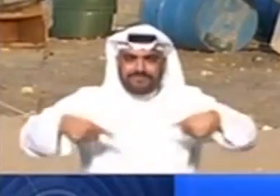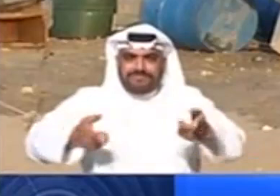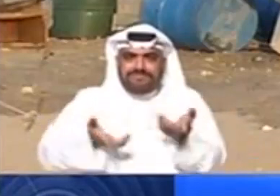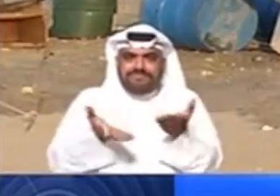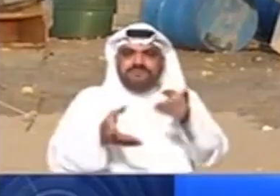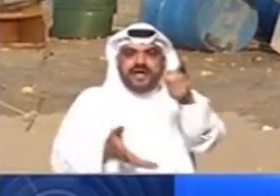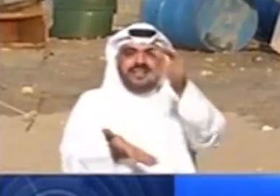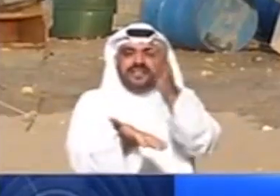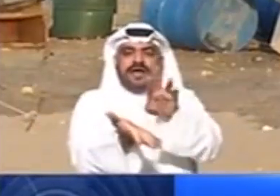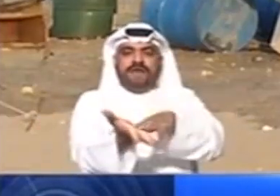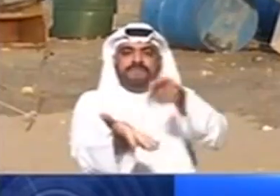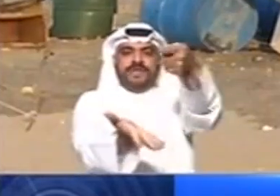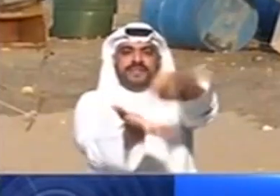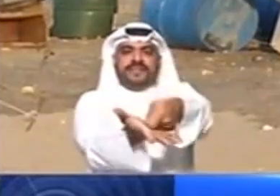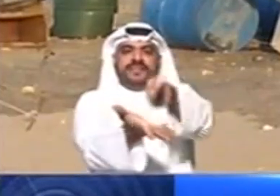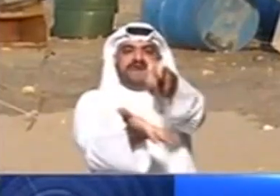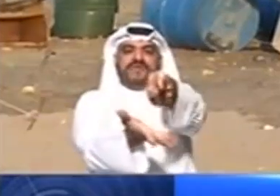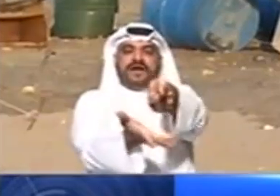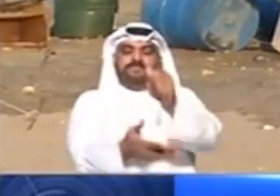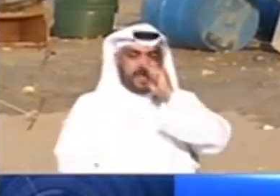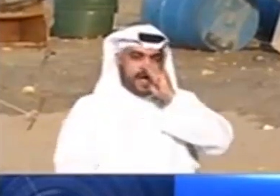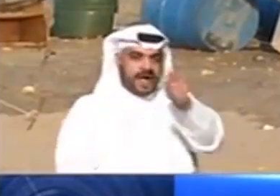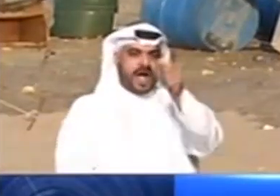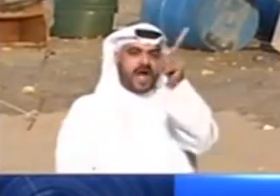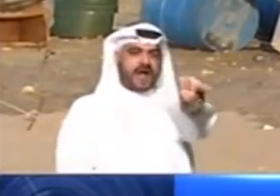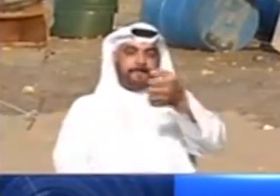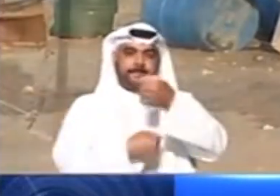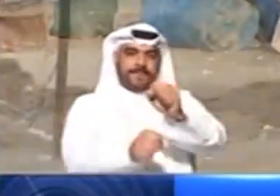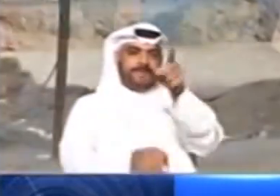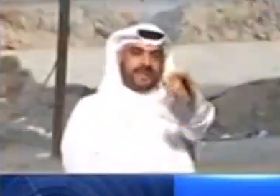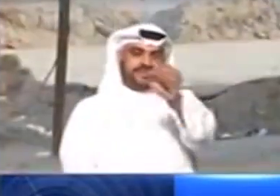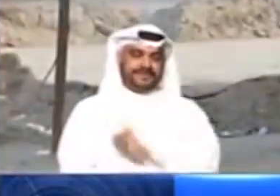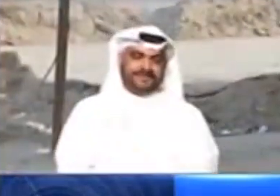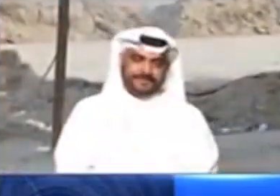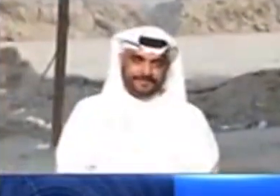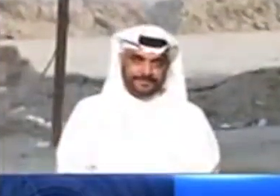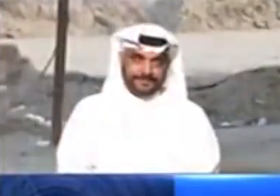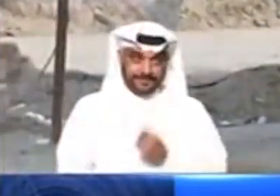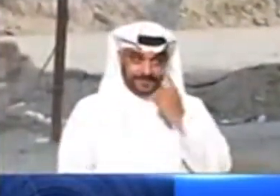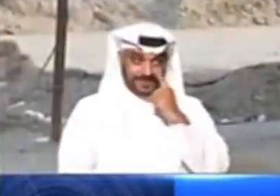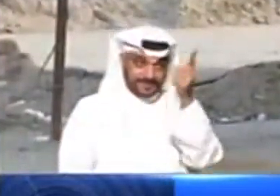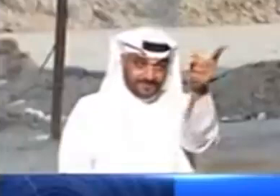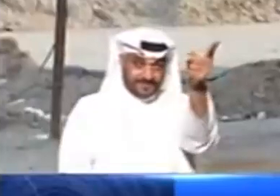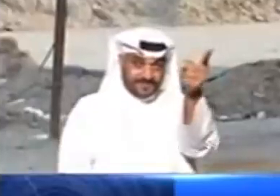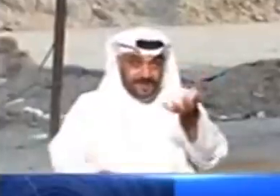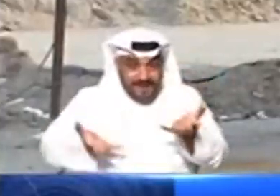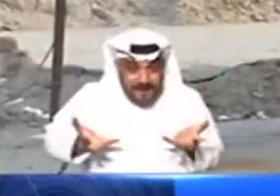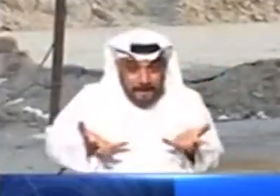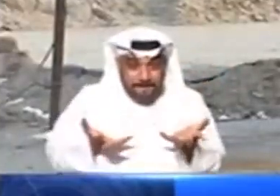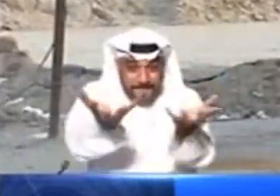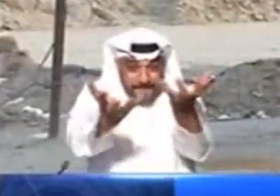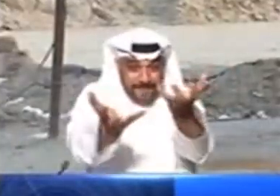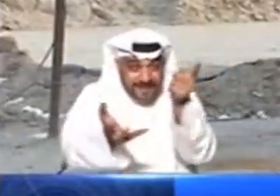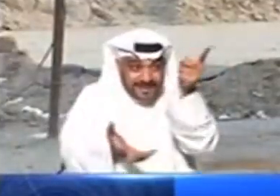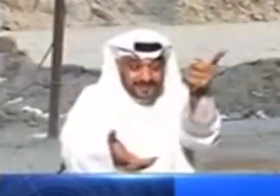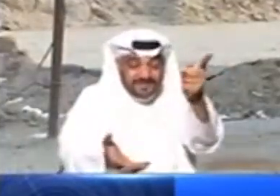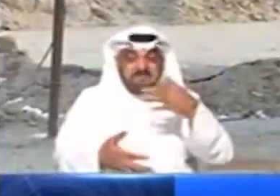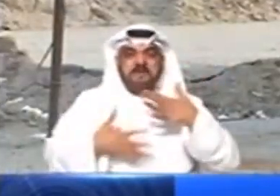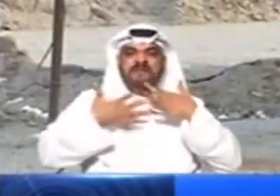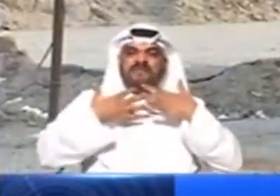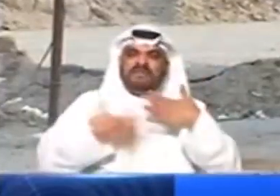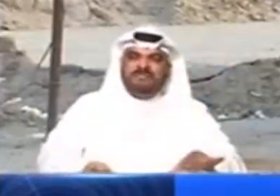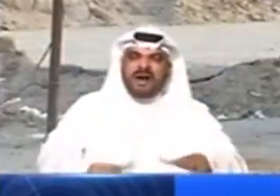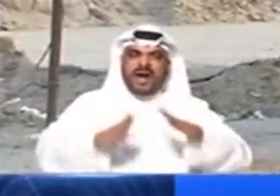ويترتب عليه غرامات مالية يتحملها صاحب المخيم. وها هي بلدية الكويت تقوم